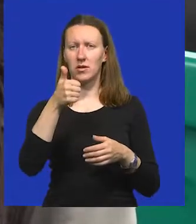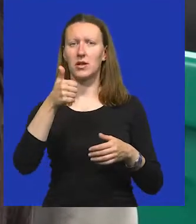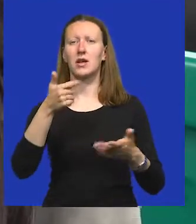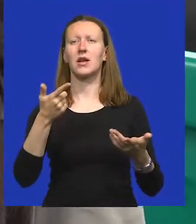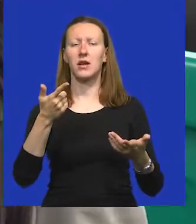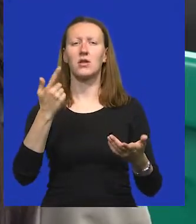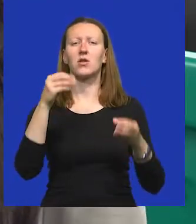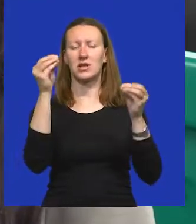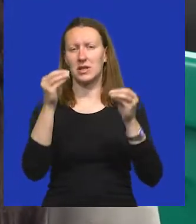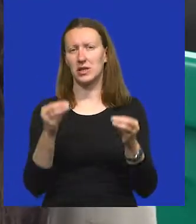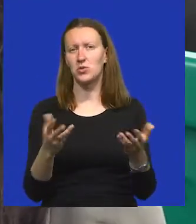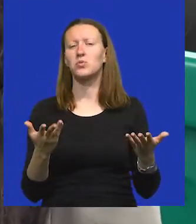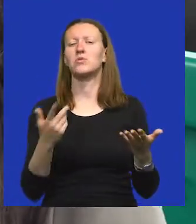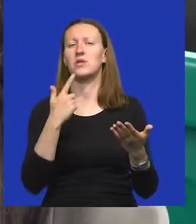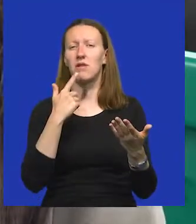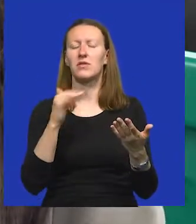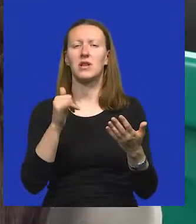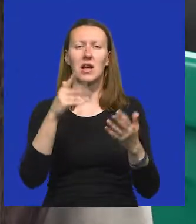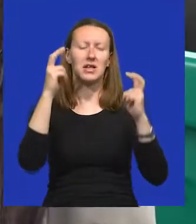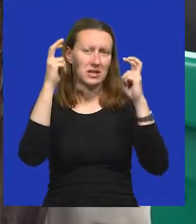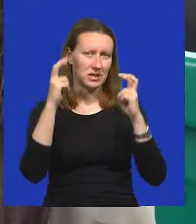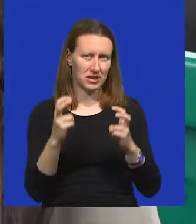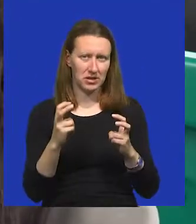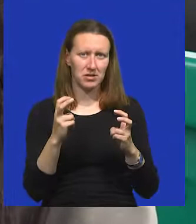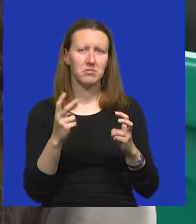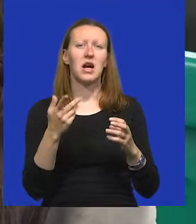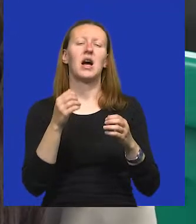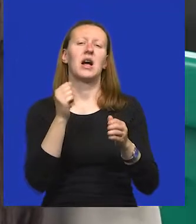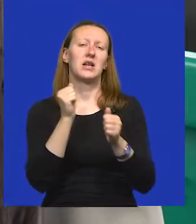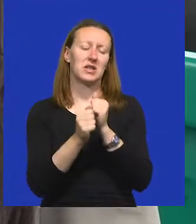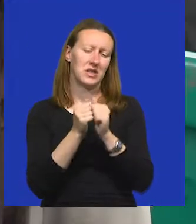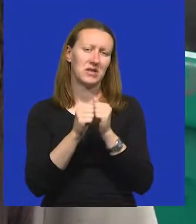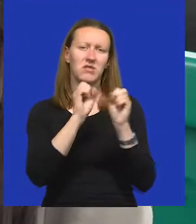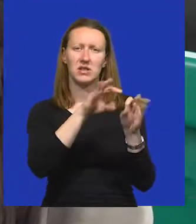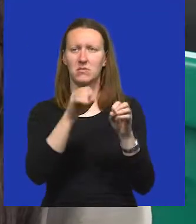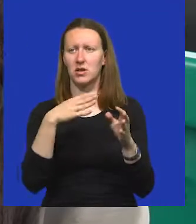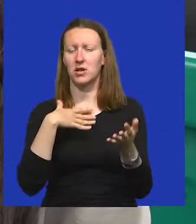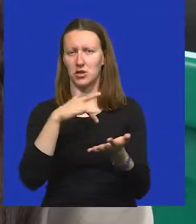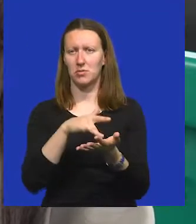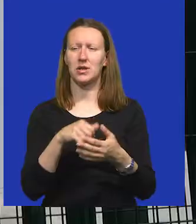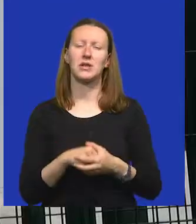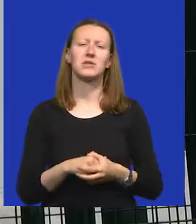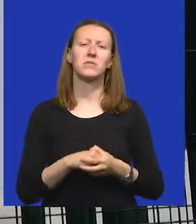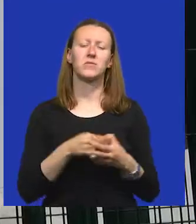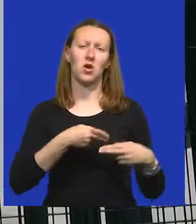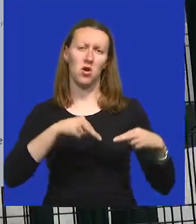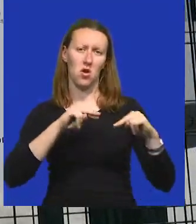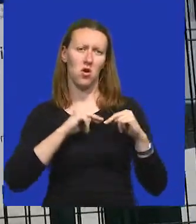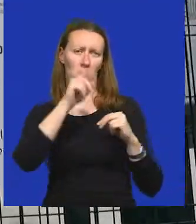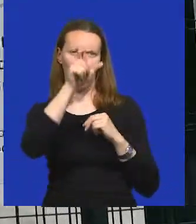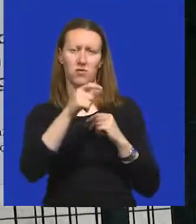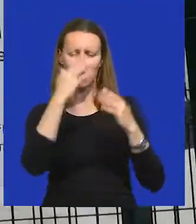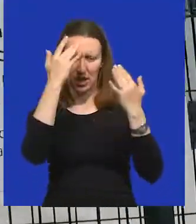è anche uno dei sistemi, una misura per appunto diminuire l'immondizia e i rifiuti sul nostro territorio. Il responsabile